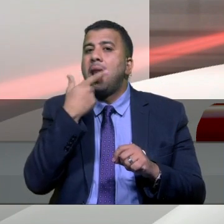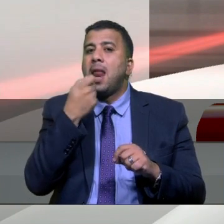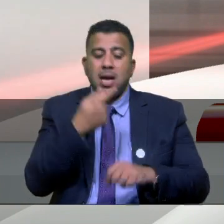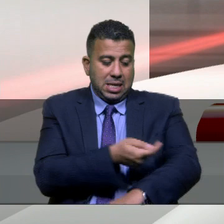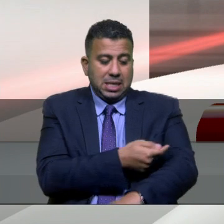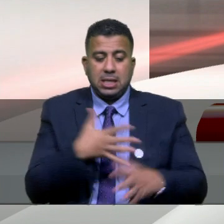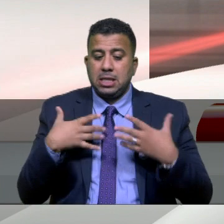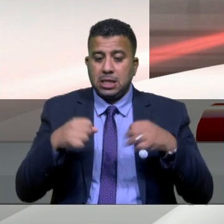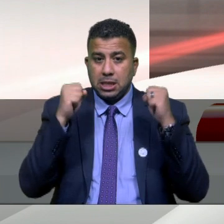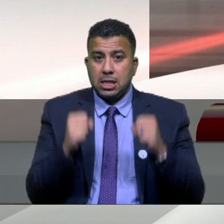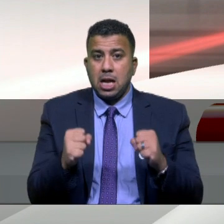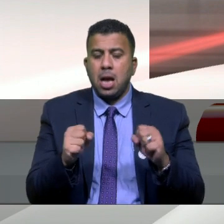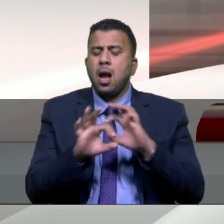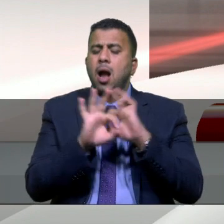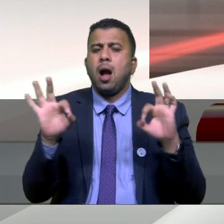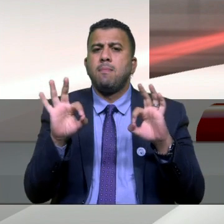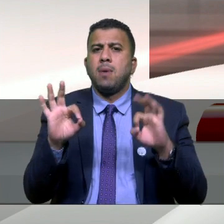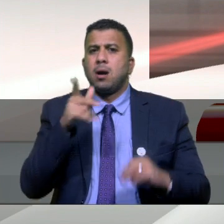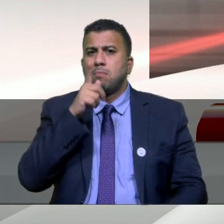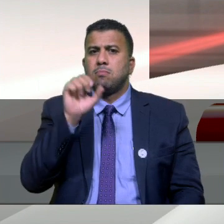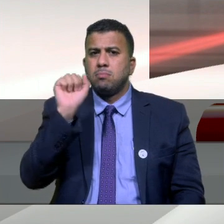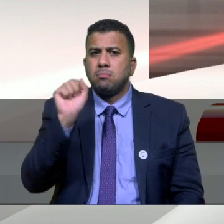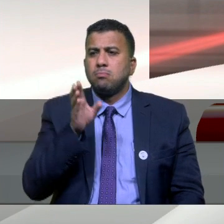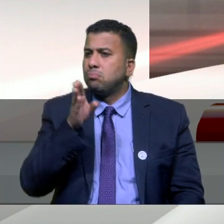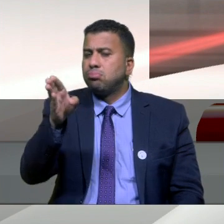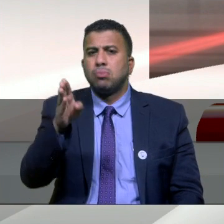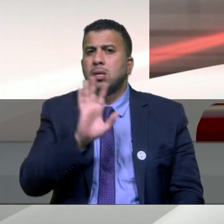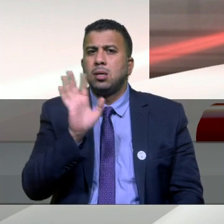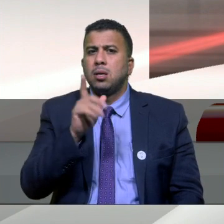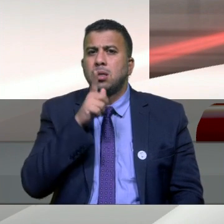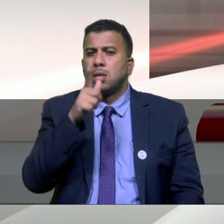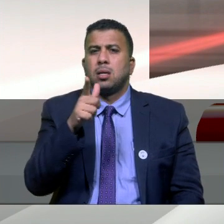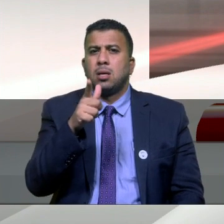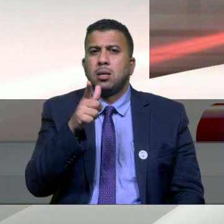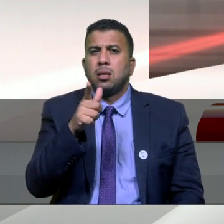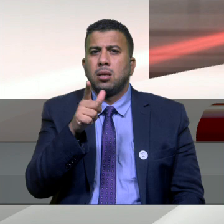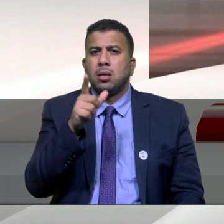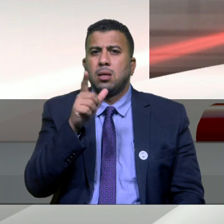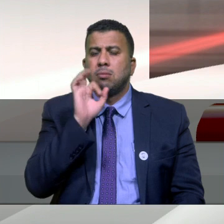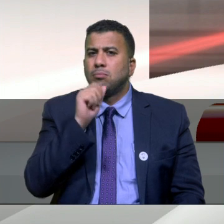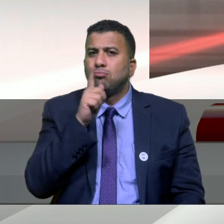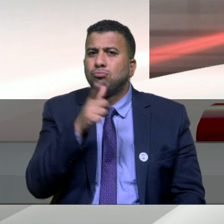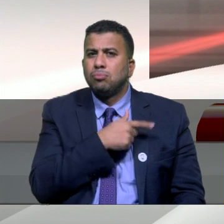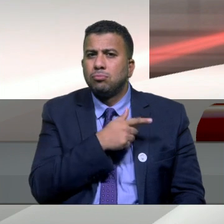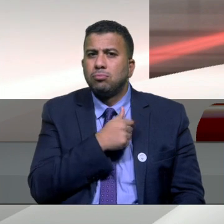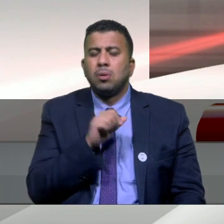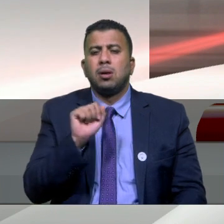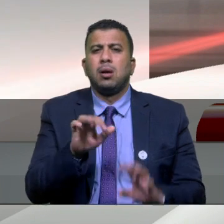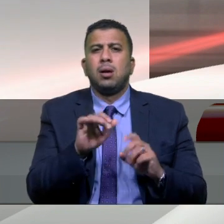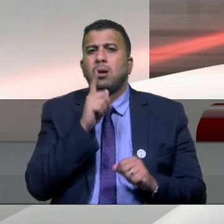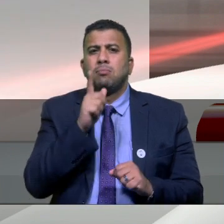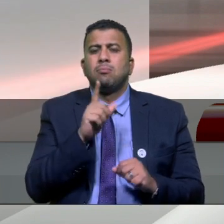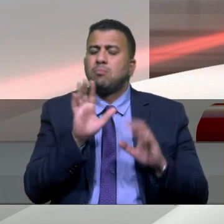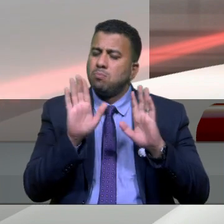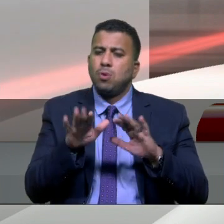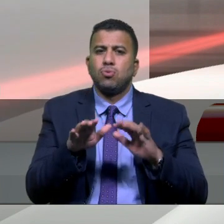علاج هذا ما يعرف. طيب خلي لو دخل في مستشفى هذا وقالوا له والله انت راسك مطول كذا وتبي يقف السكه، حسابه